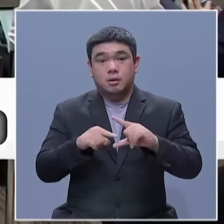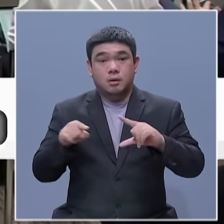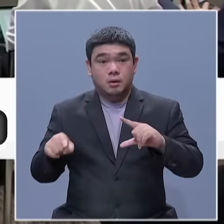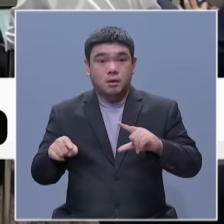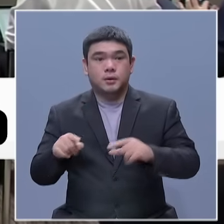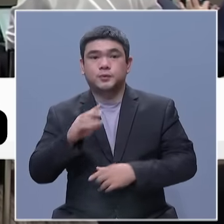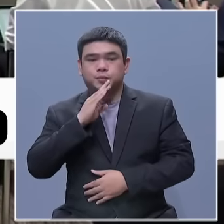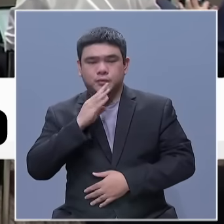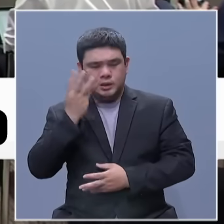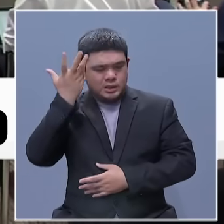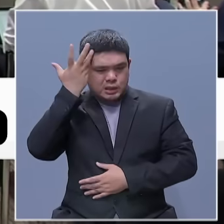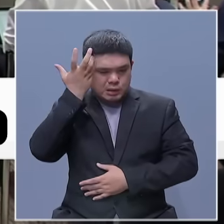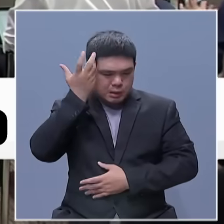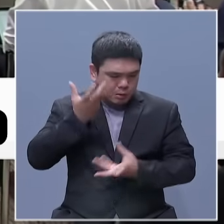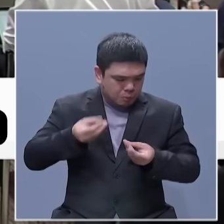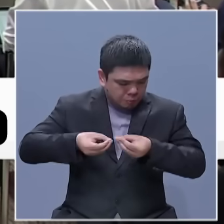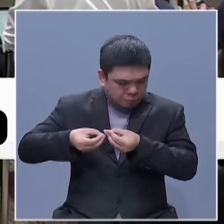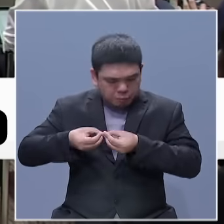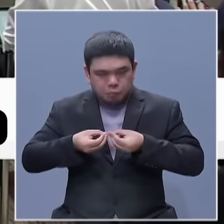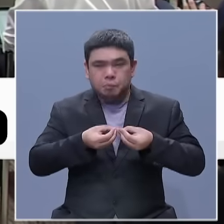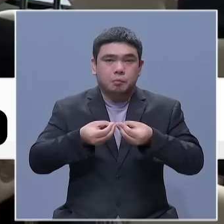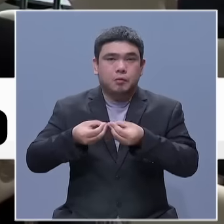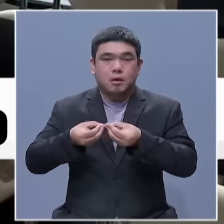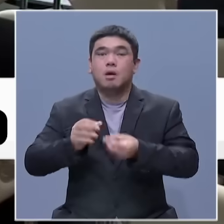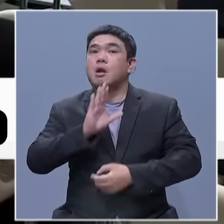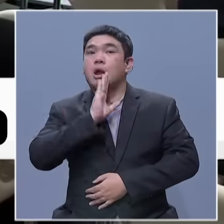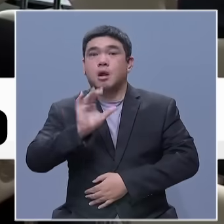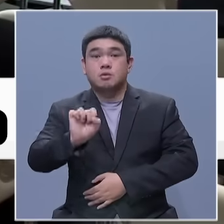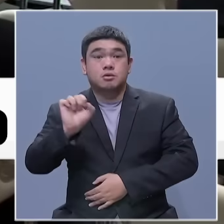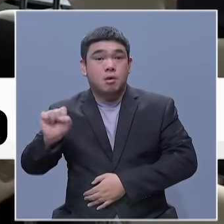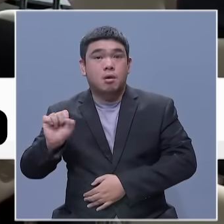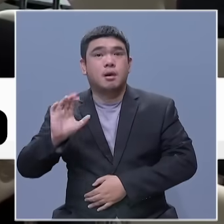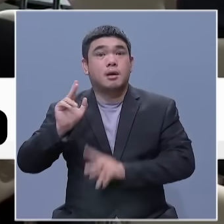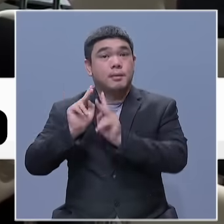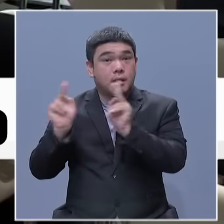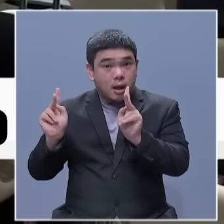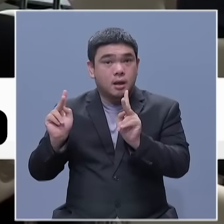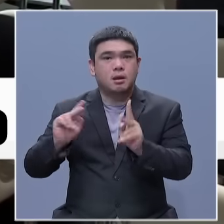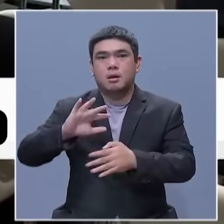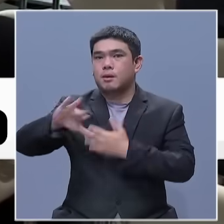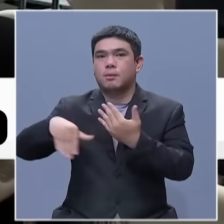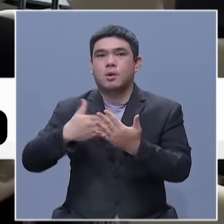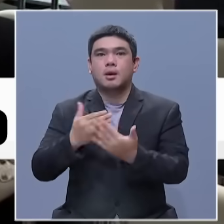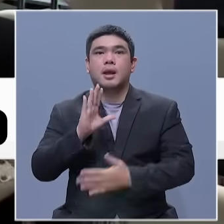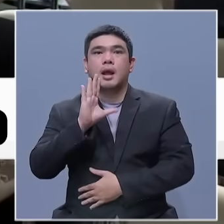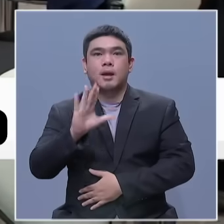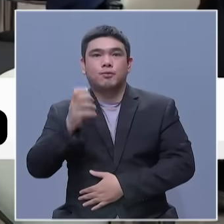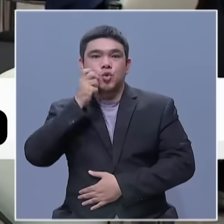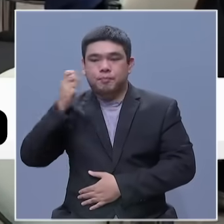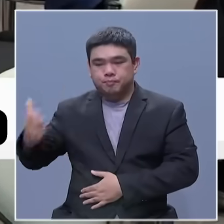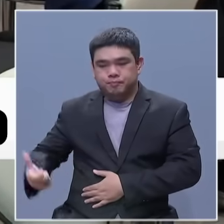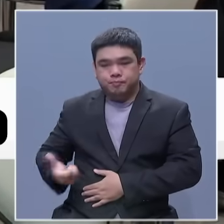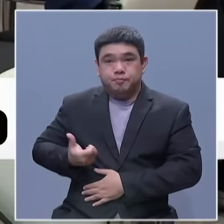ว่าเป็นไปอย่างเคร่งเครียดนะครับแล้วก็มีข้อห้ามส.ส.รวมถึงกรรมการบริหารพรรคทุกคนห้ามนำโทรศั